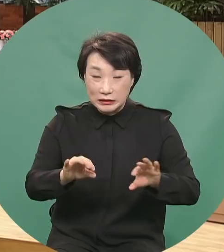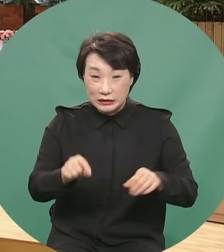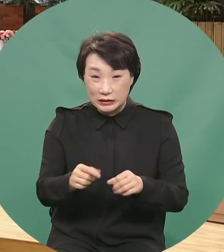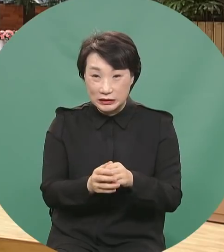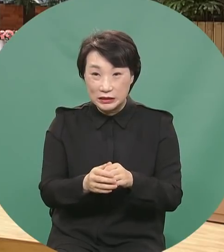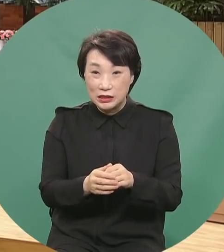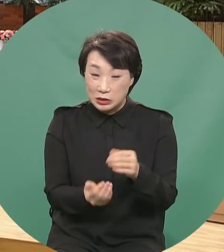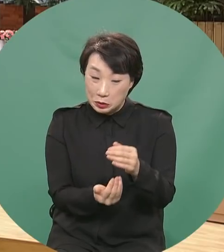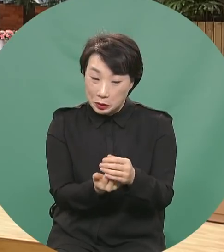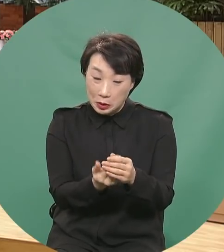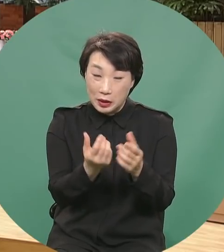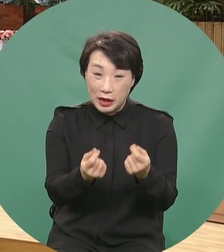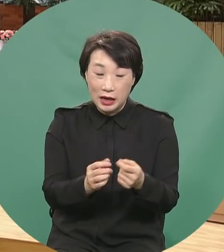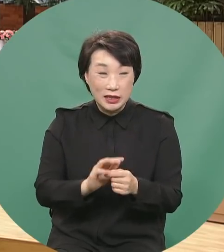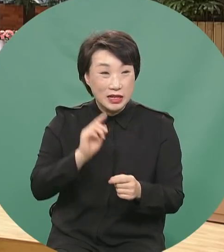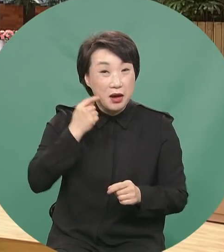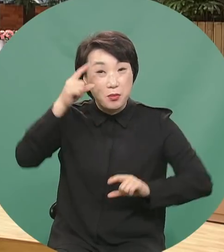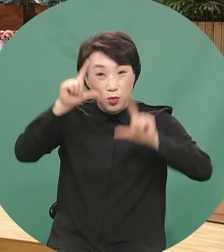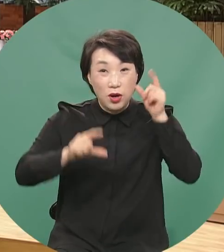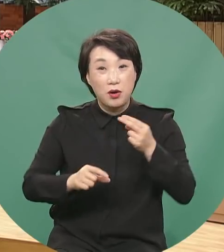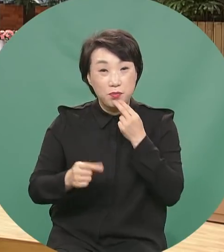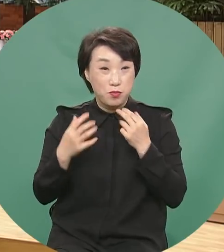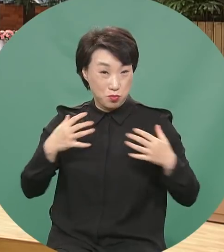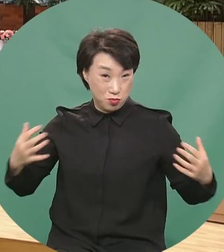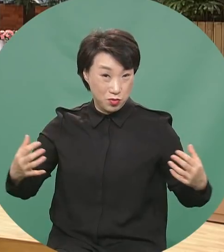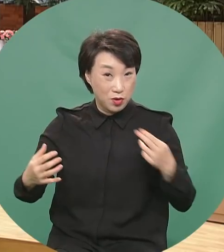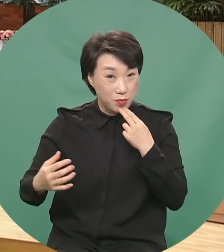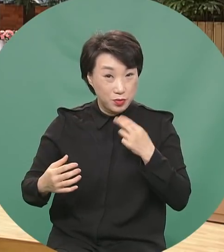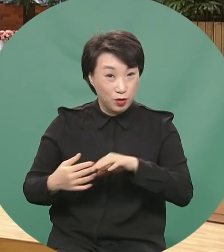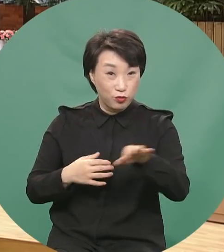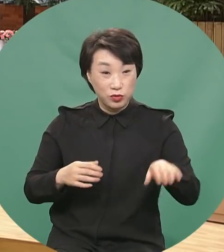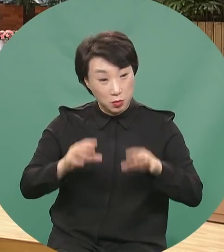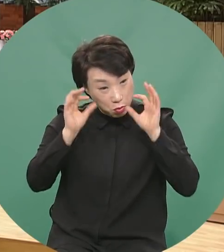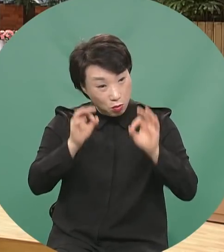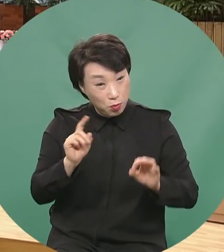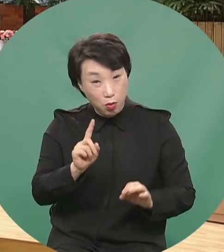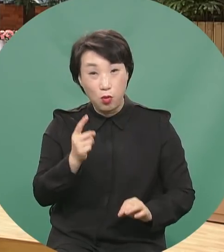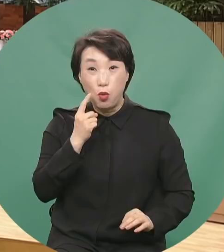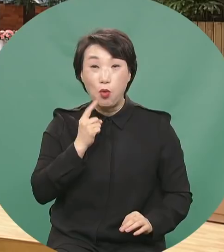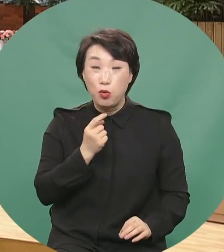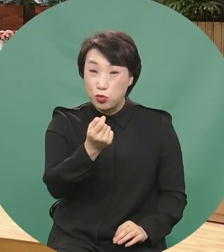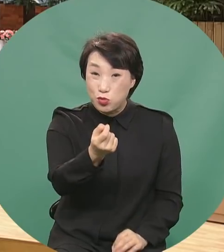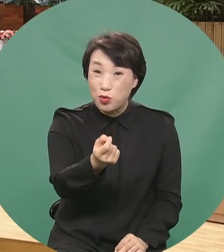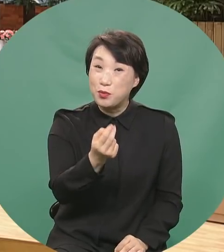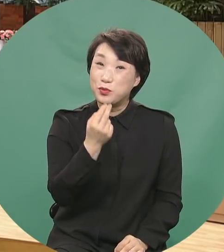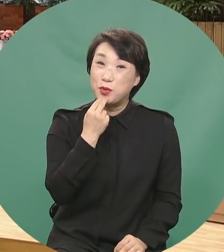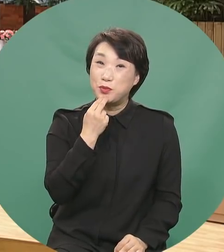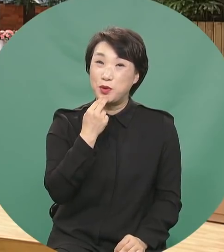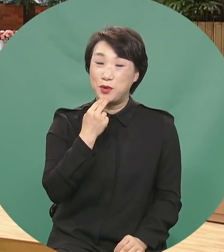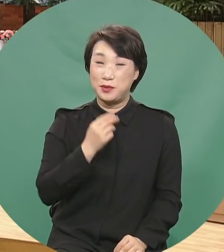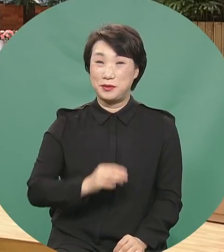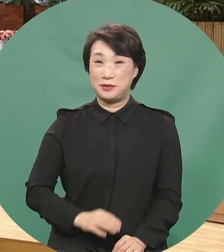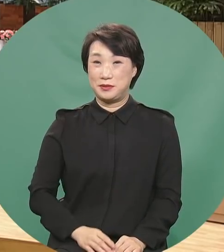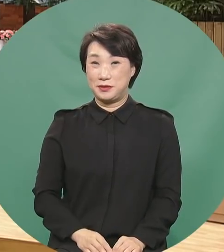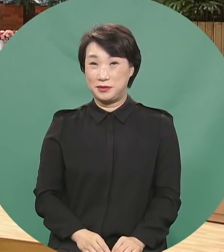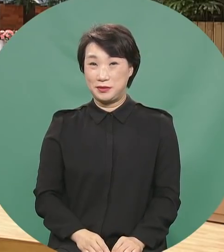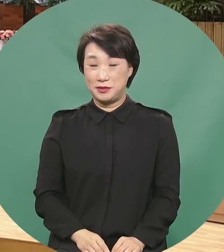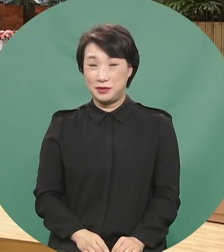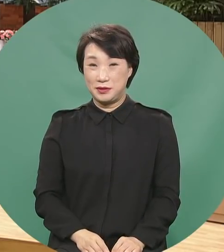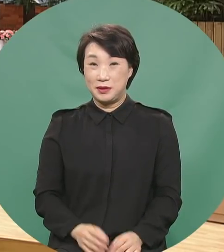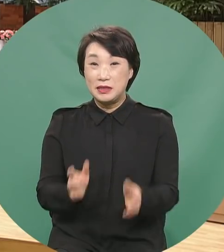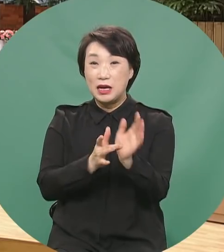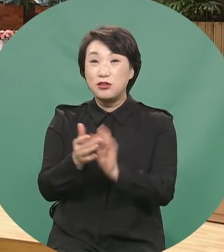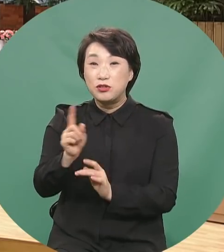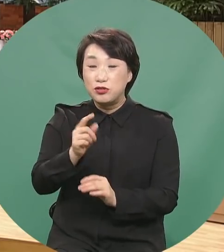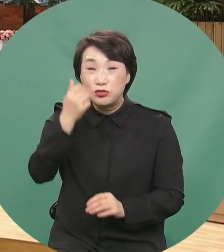줄기 같아서 고운 모양도 없고 풍채도 없은즉 우리의 보기에 흠모할 만한 아름다운 것이 없도다.